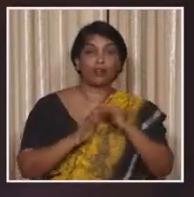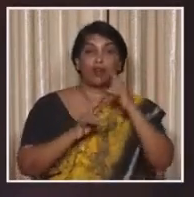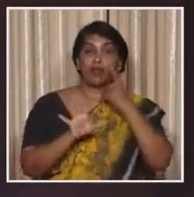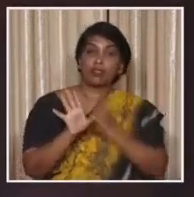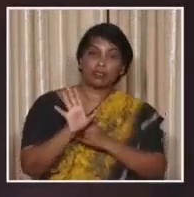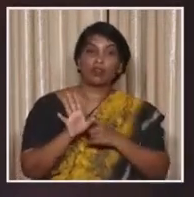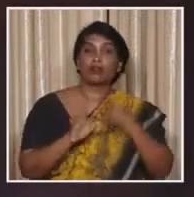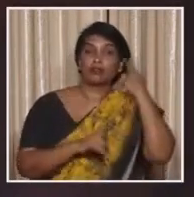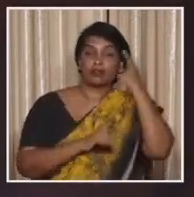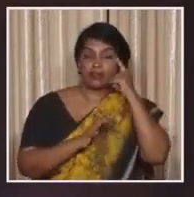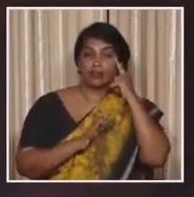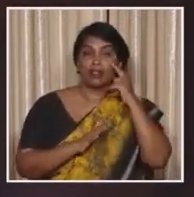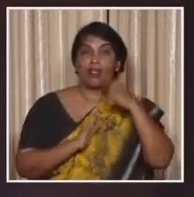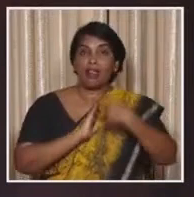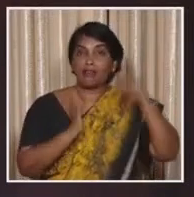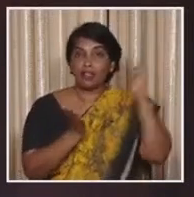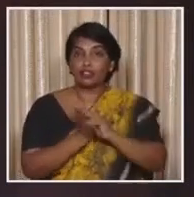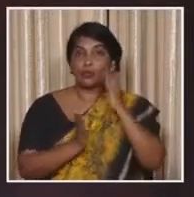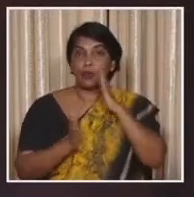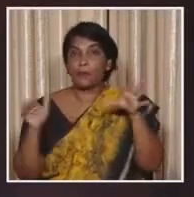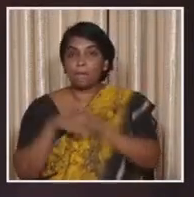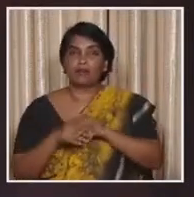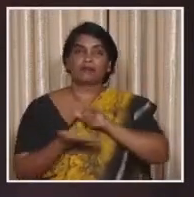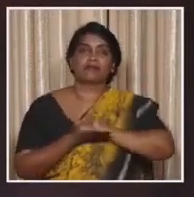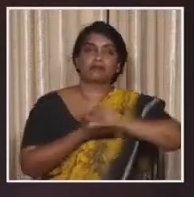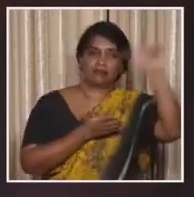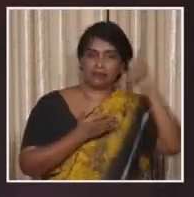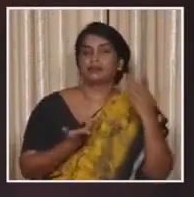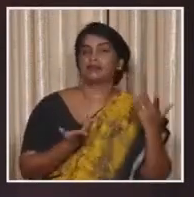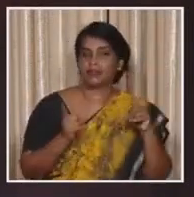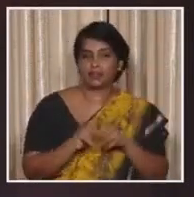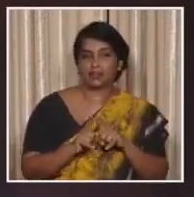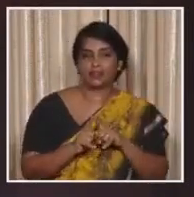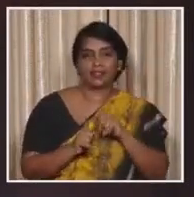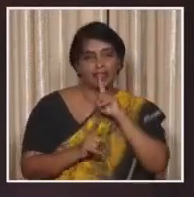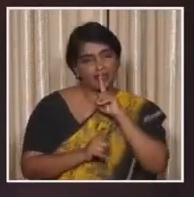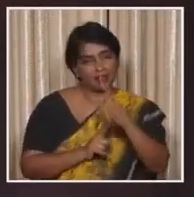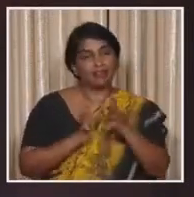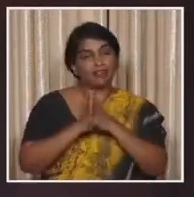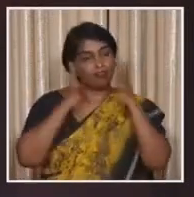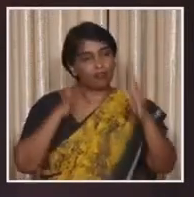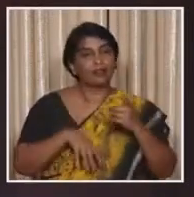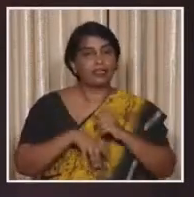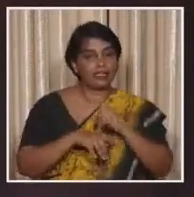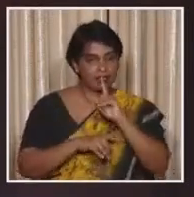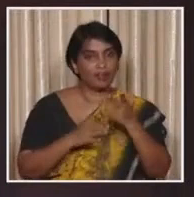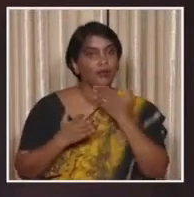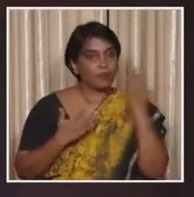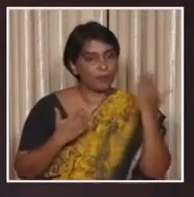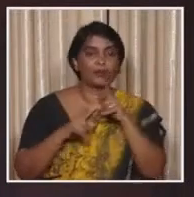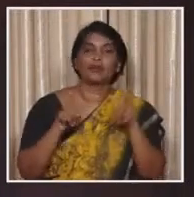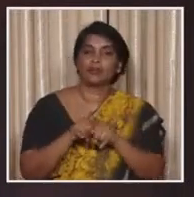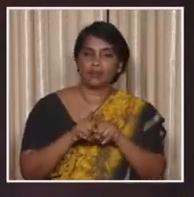දකින්නේ ලංකාවට එන සුද්ධියක් අසාද බඳන කොහොමද ඒ රටවලට යන්නේ කියලා. ඒ නිසා මේවා කියන්න නම් තව ගොඩක් දේවල් කියන්න පුළුවන්. හරිද?